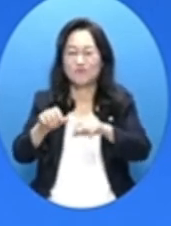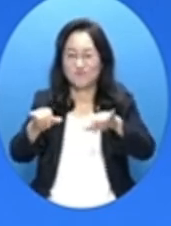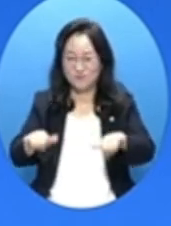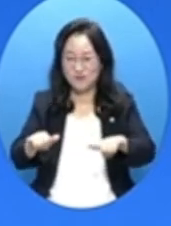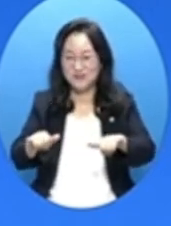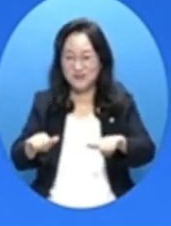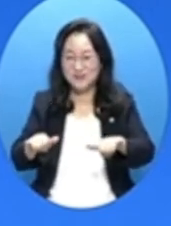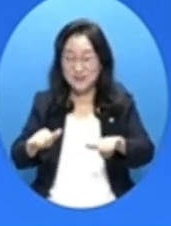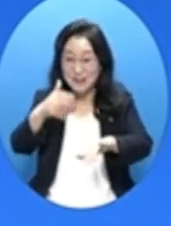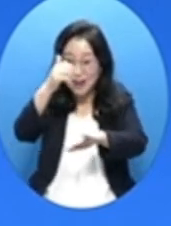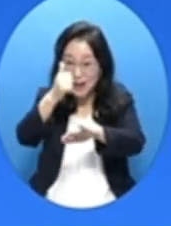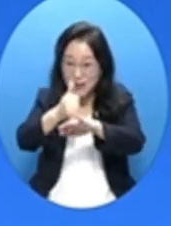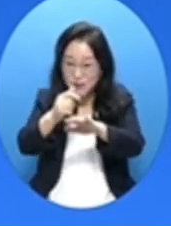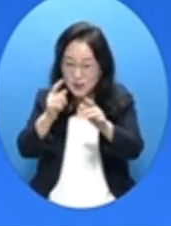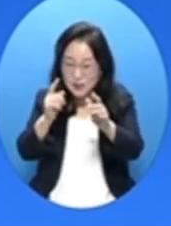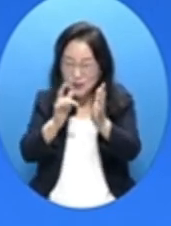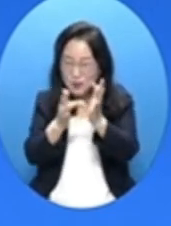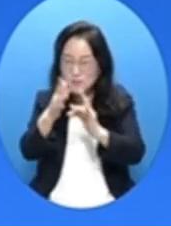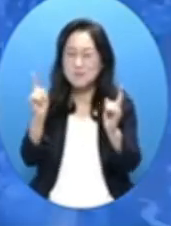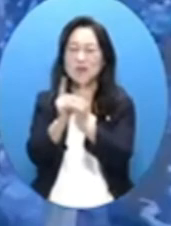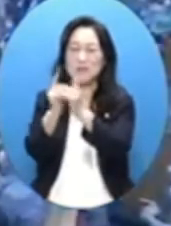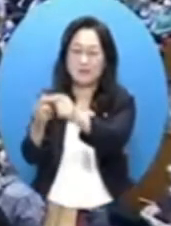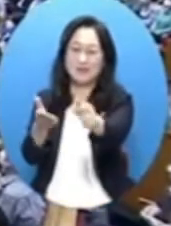기쁨으로 주를 맞이하신 여러분 되기를 바랍니다.